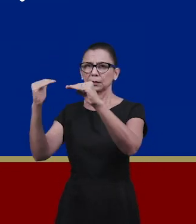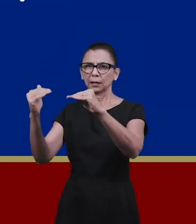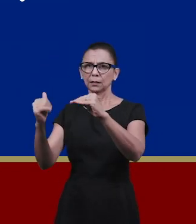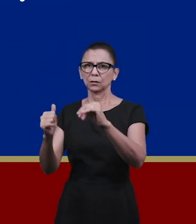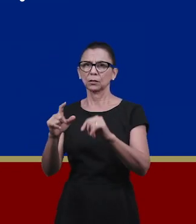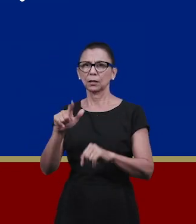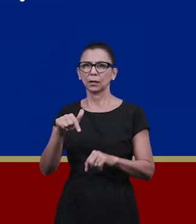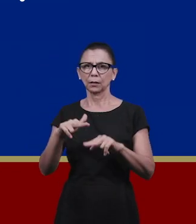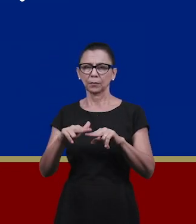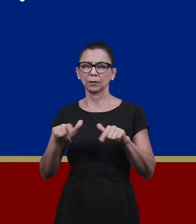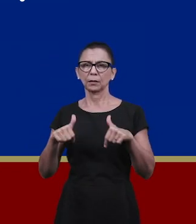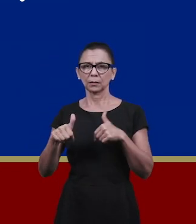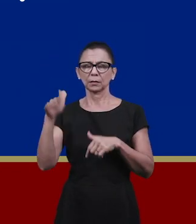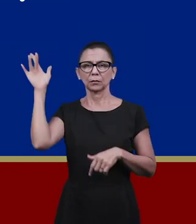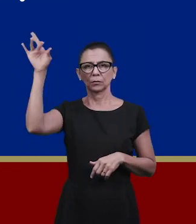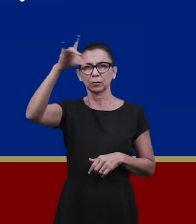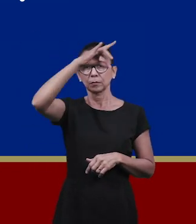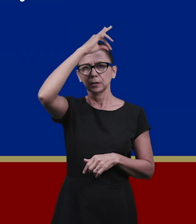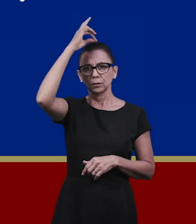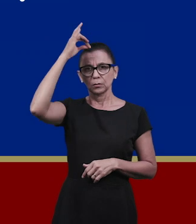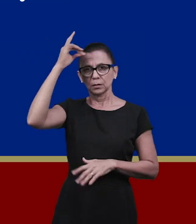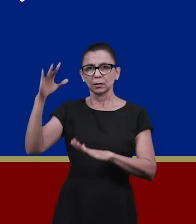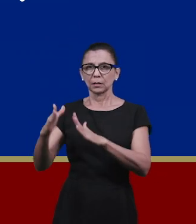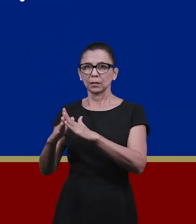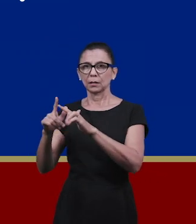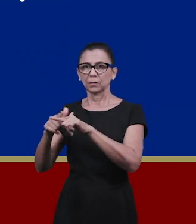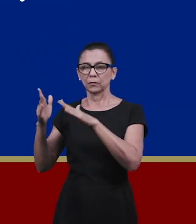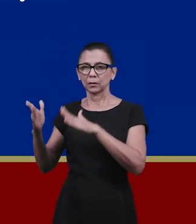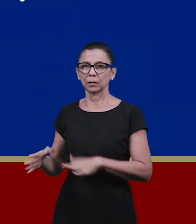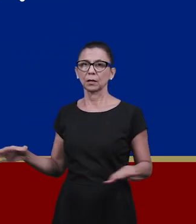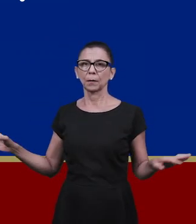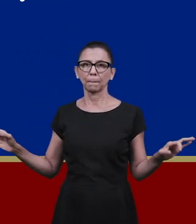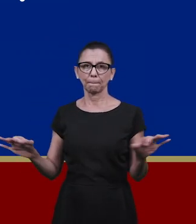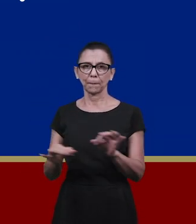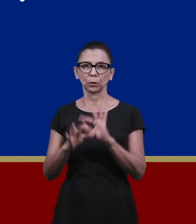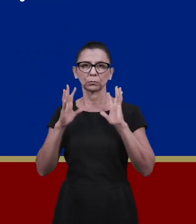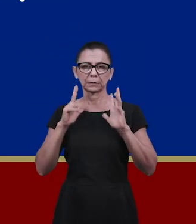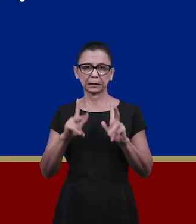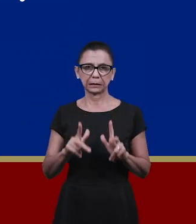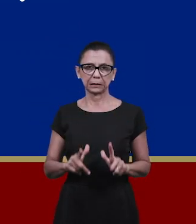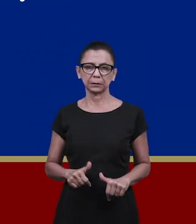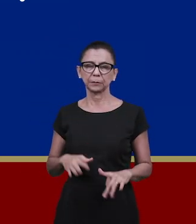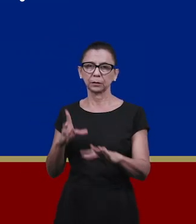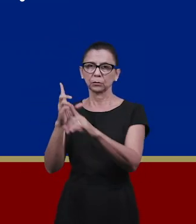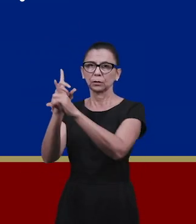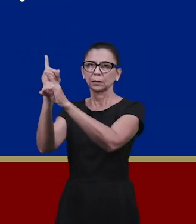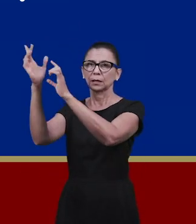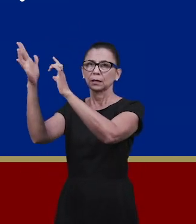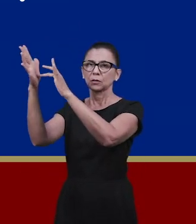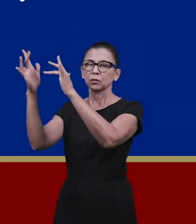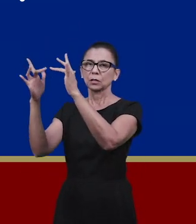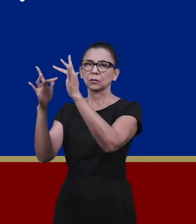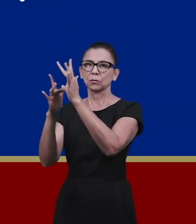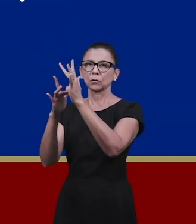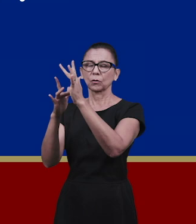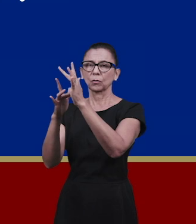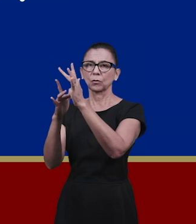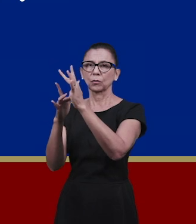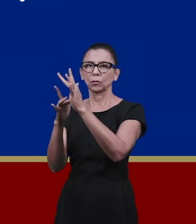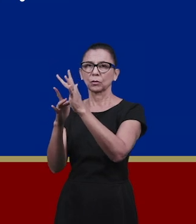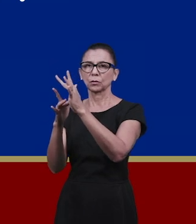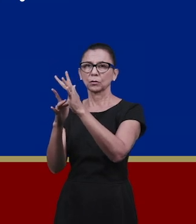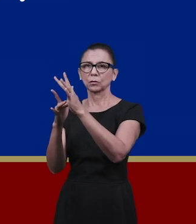et est prête pour la rencontre avec du Seigneur Jésus dans le jour de son